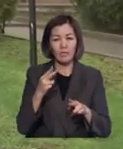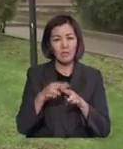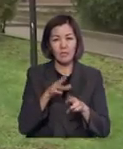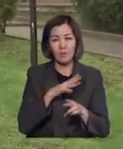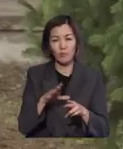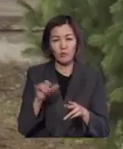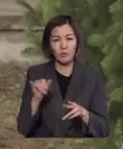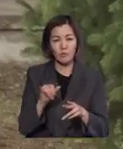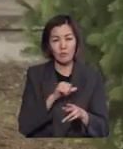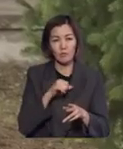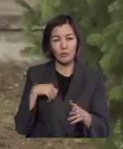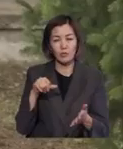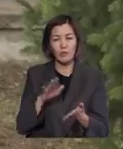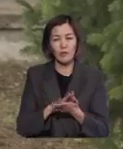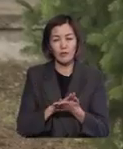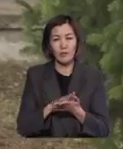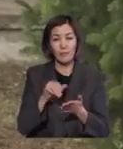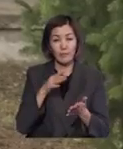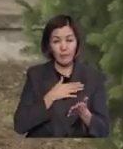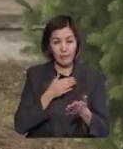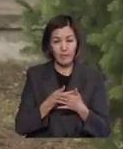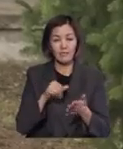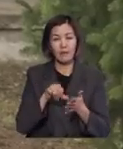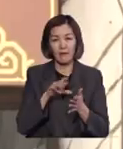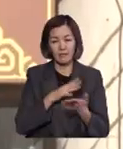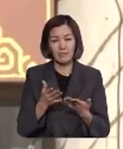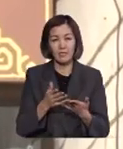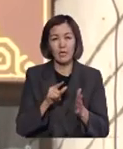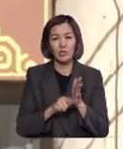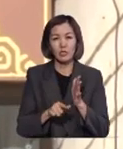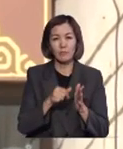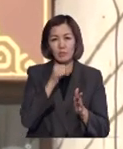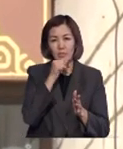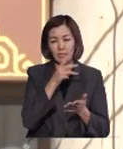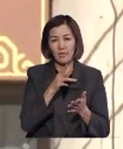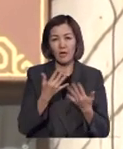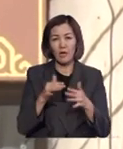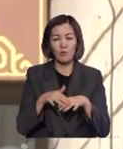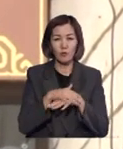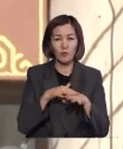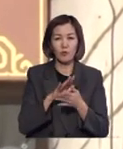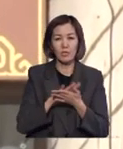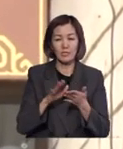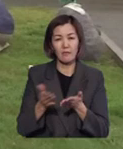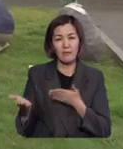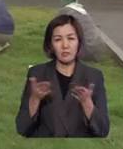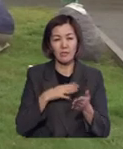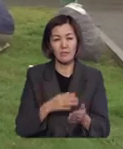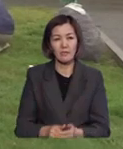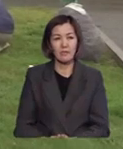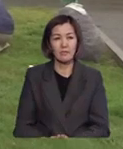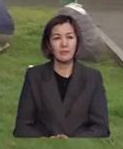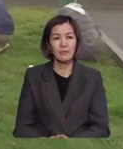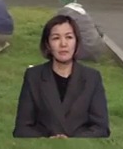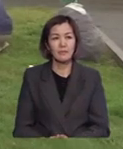сенбілікке жұртты өзі бастап шықты. Ауылына қарап азаматын таны деген 70 жастағы ардагер ауыл тұрғындарын тазалыққа шақырды. Осы